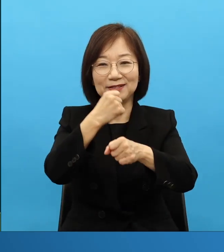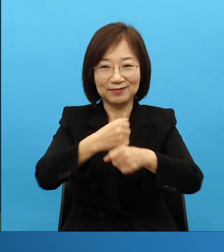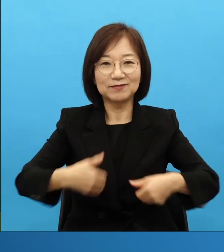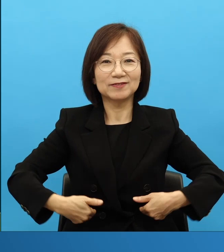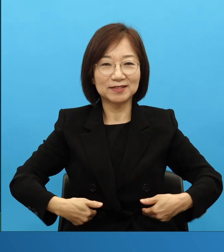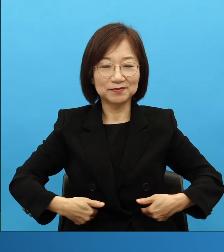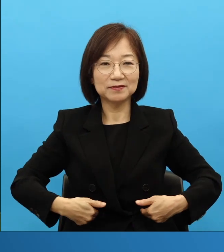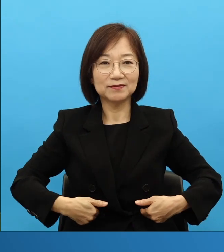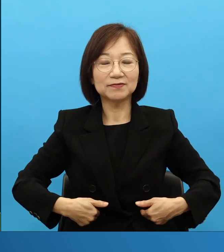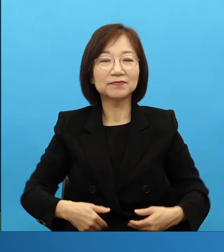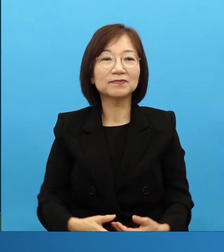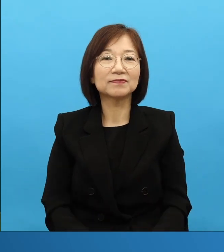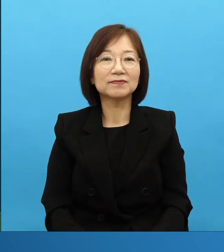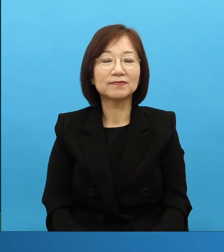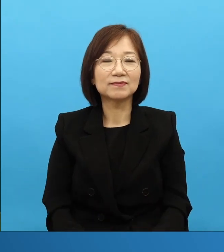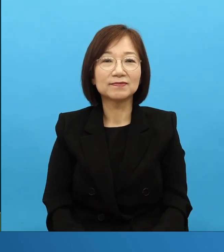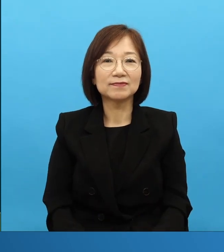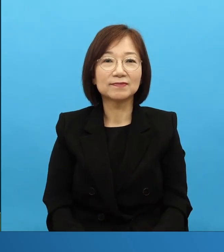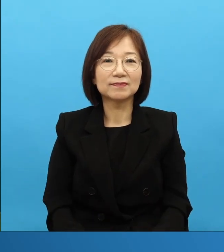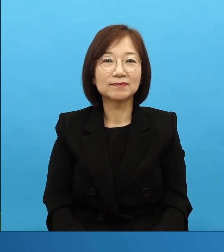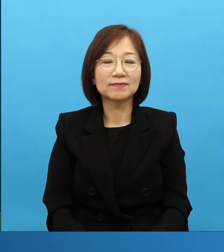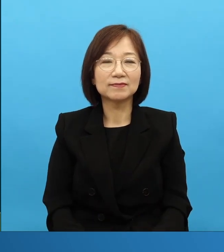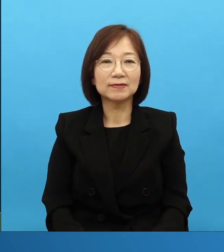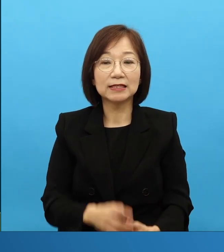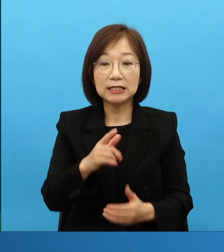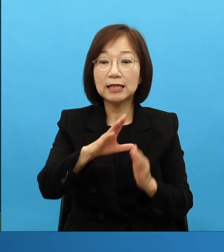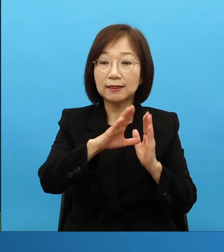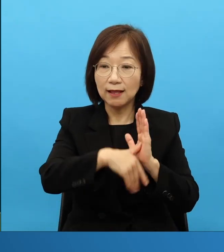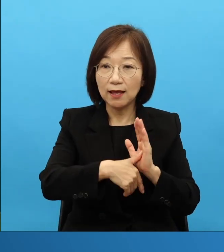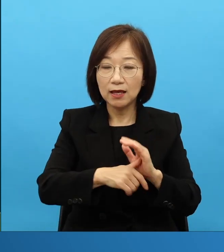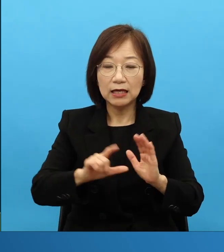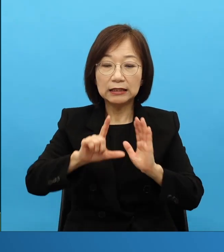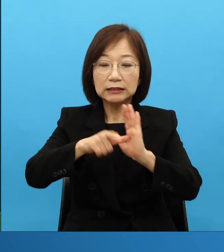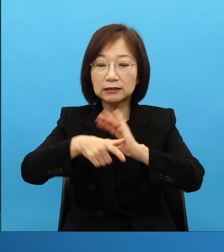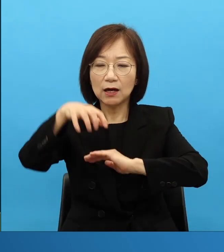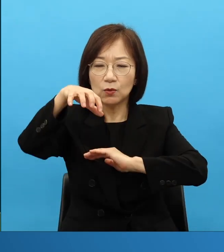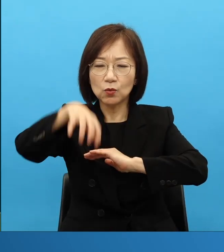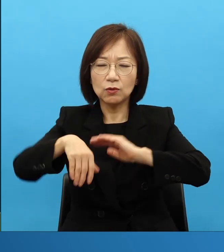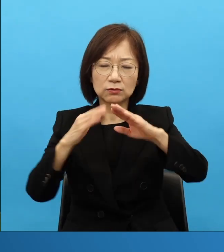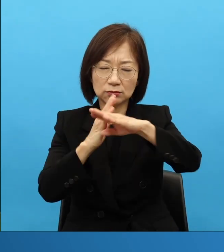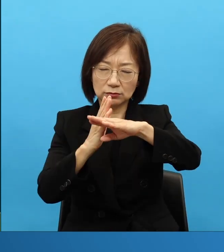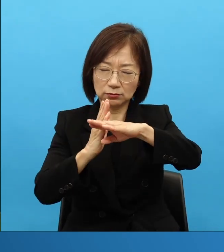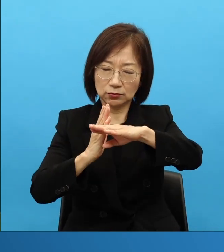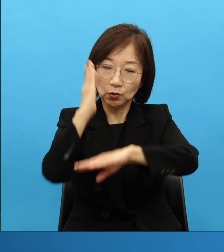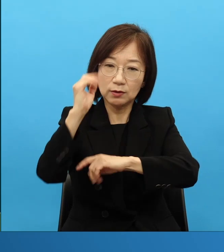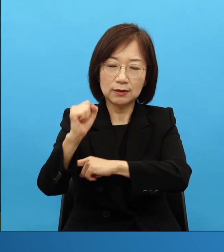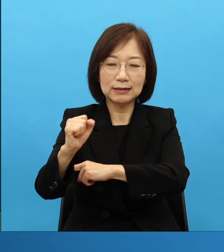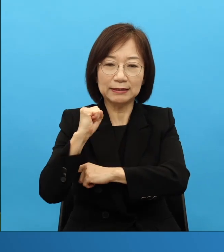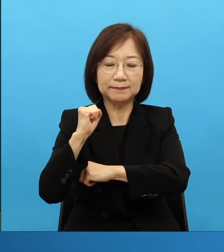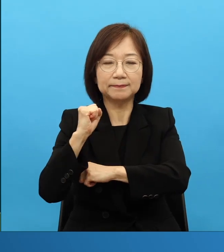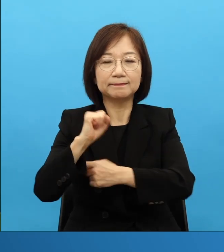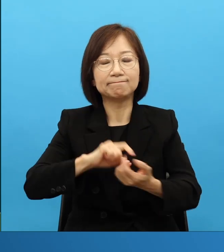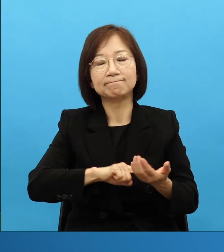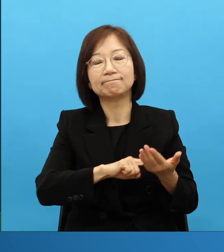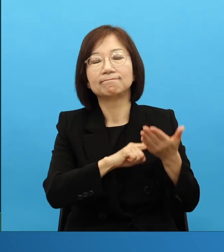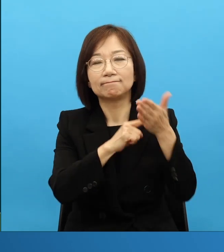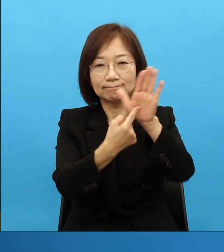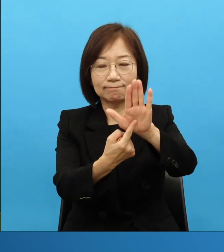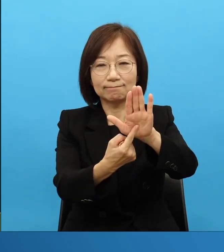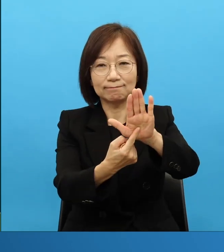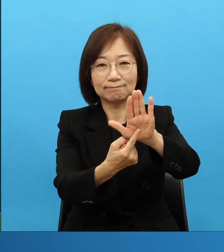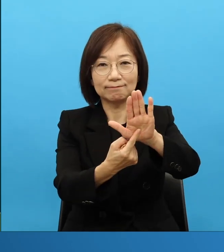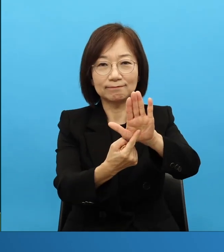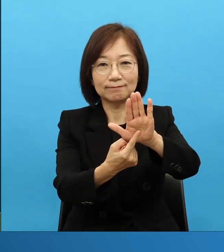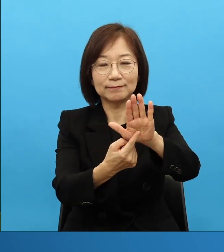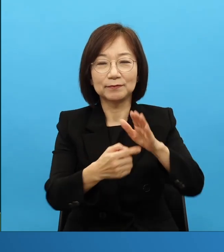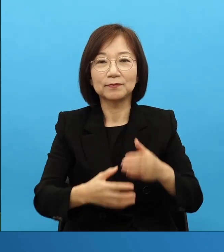일이 벌어집니까? What happens at that time? 시공간 초월의 역사가 나기 시작했어요. The works that transcend time and space take place. 쉽게